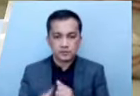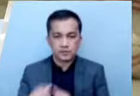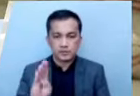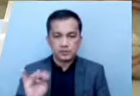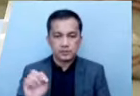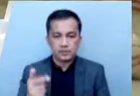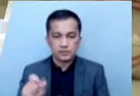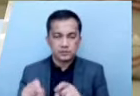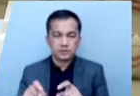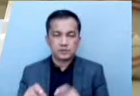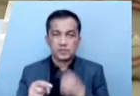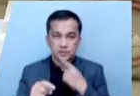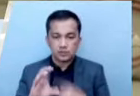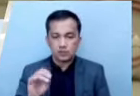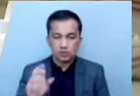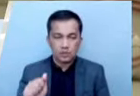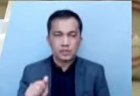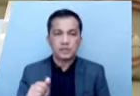COA Circular